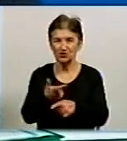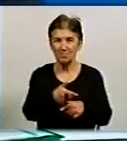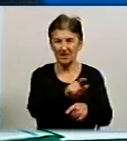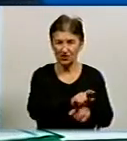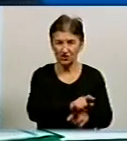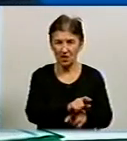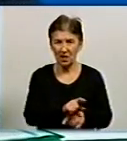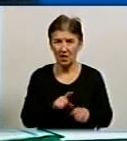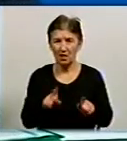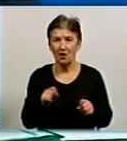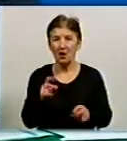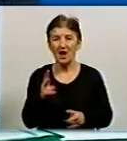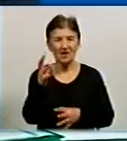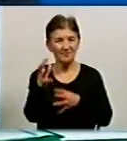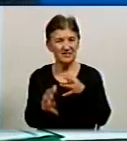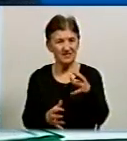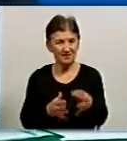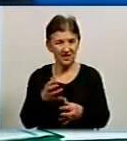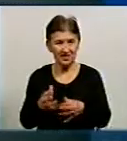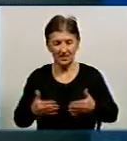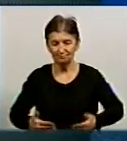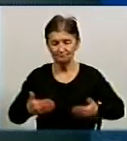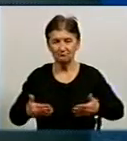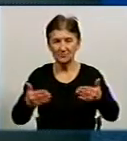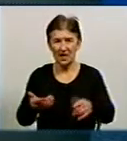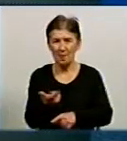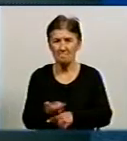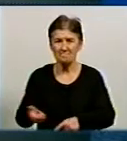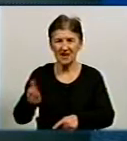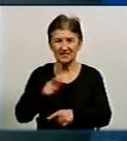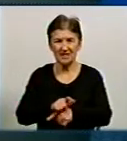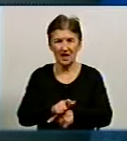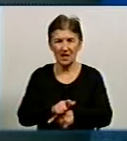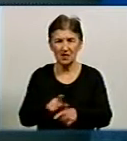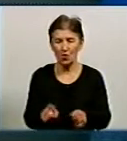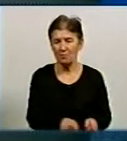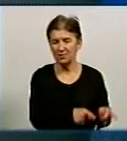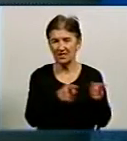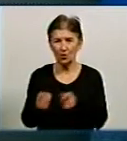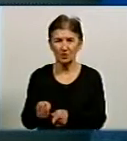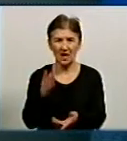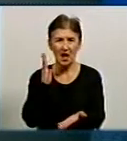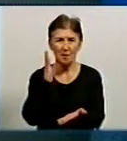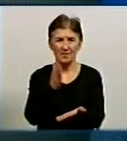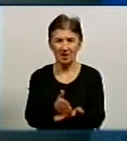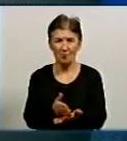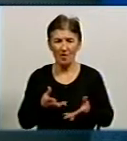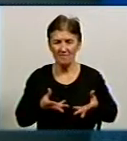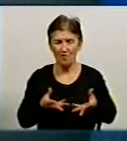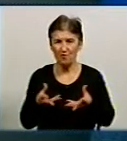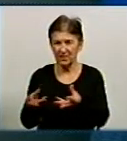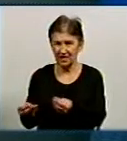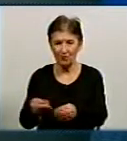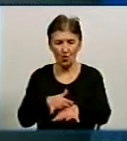що, як в світі, тенденція йде до того, щоб максимально переходити до прямого впливу громади на